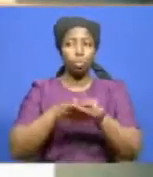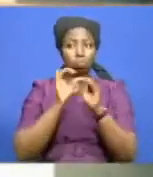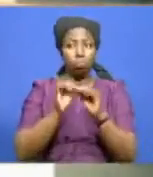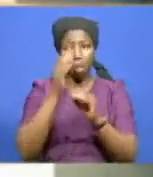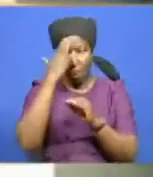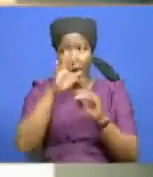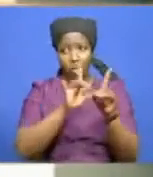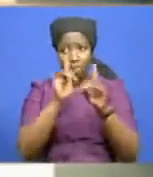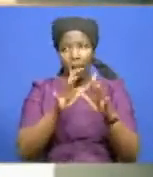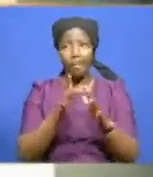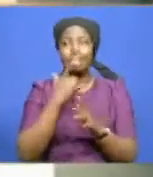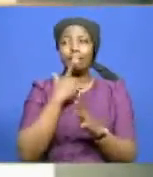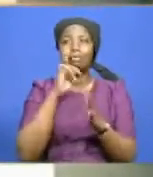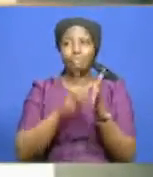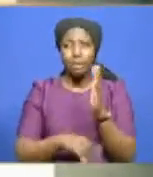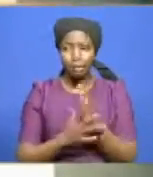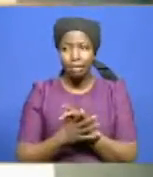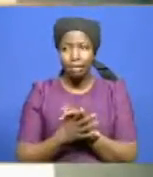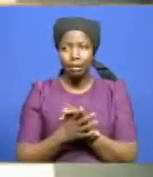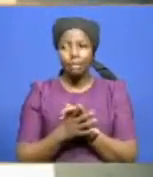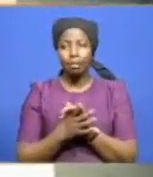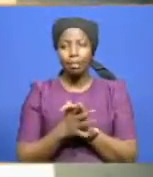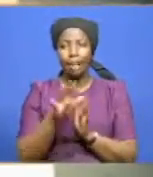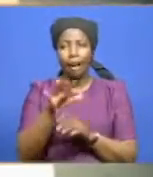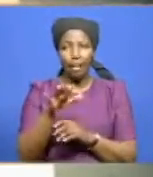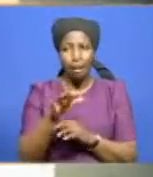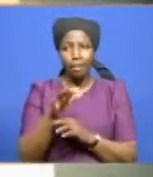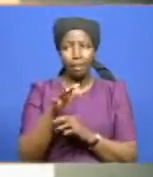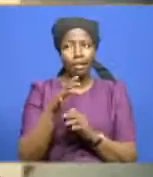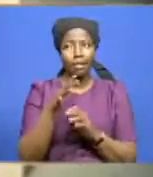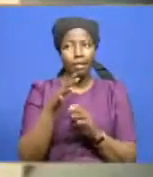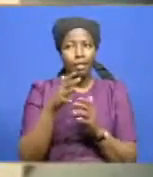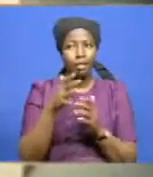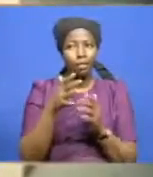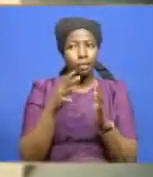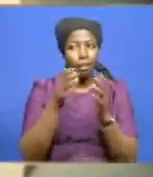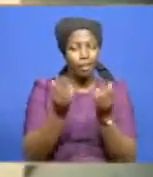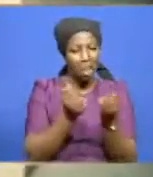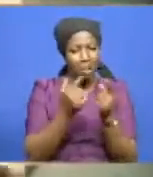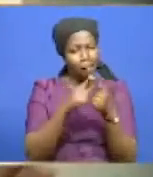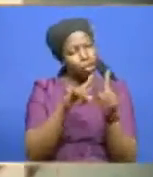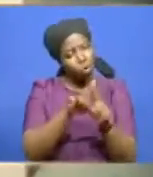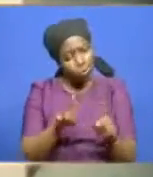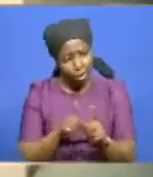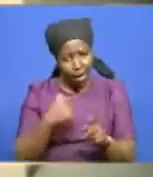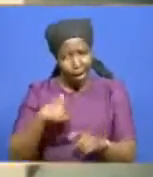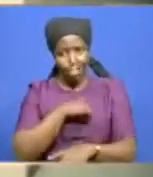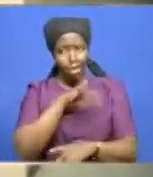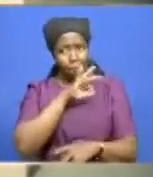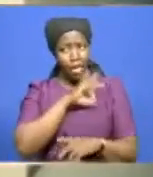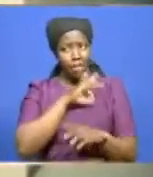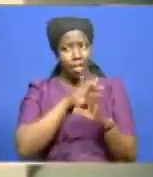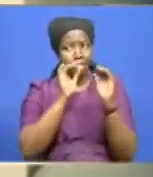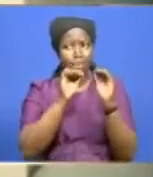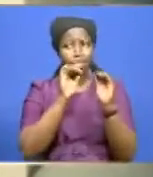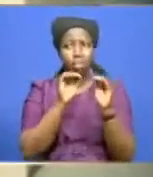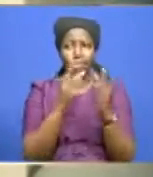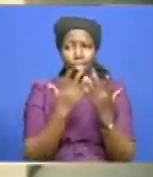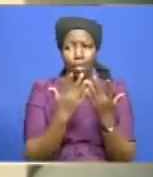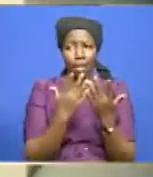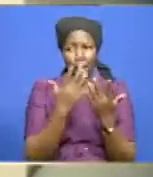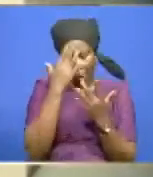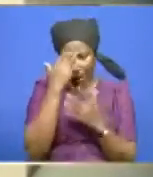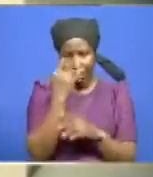wanasema kwamba labda ni gari, lakini kwa sisi pia hatupati sana wajiri kulingana na vile kila